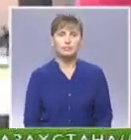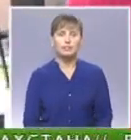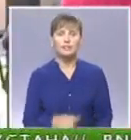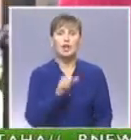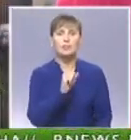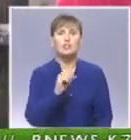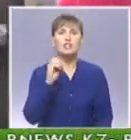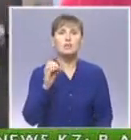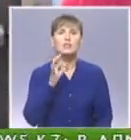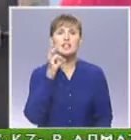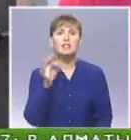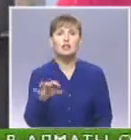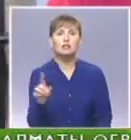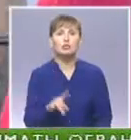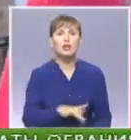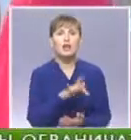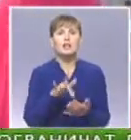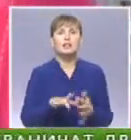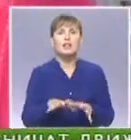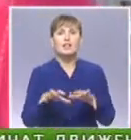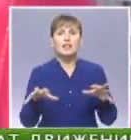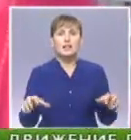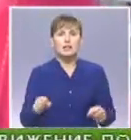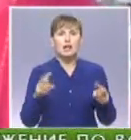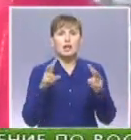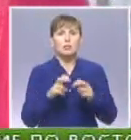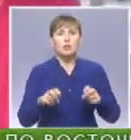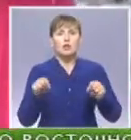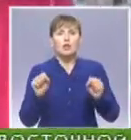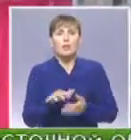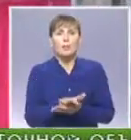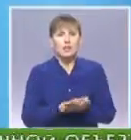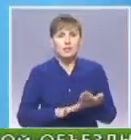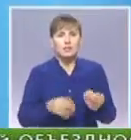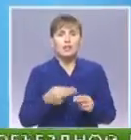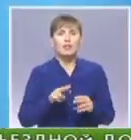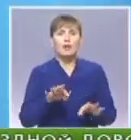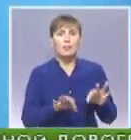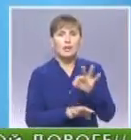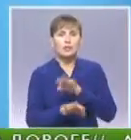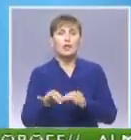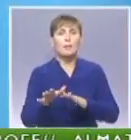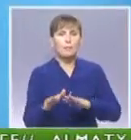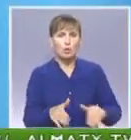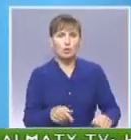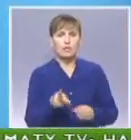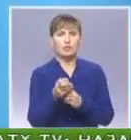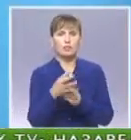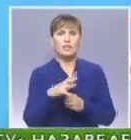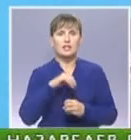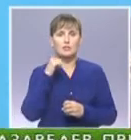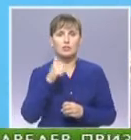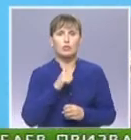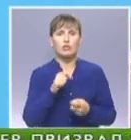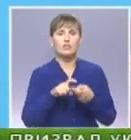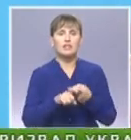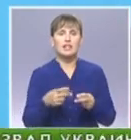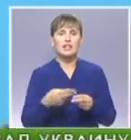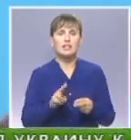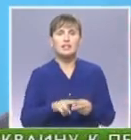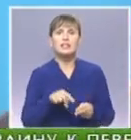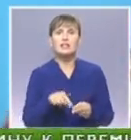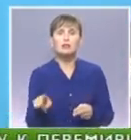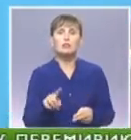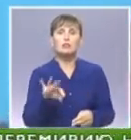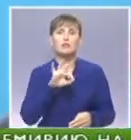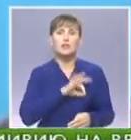Ахметжан Исимов отметил, что городские власти рассмотрят возможность продолжения данного проекта и после 2015 года. Связано это с тем, что он